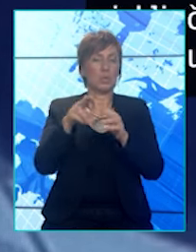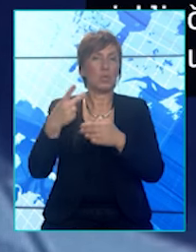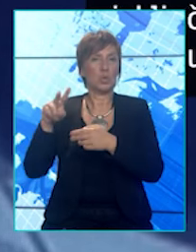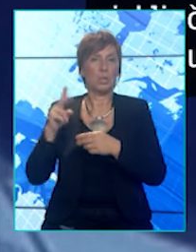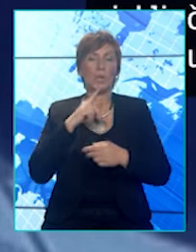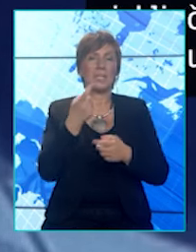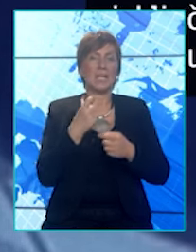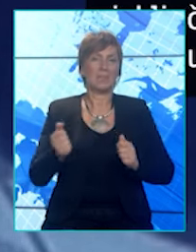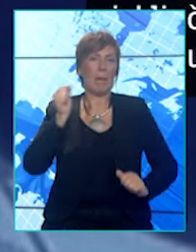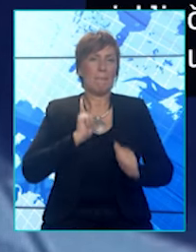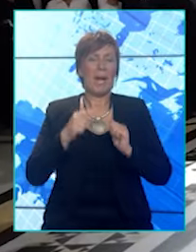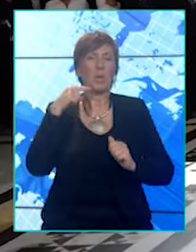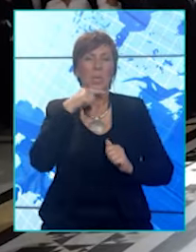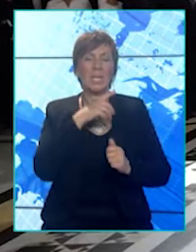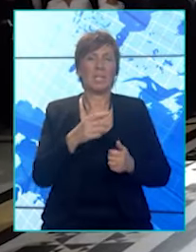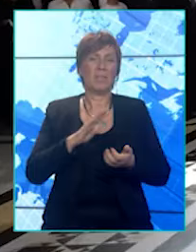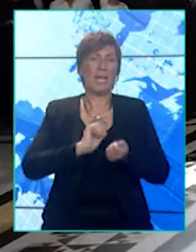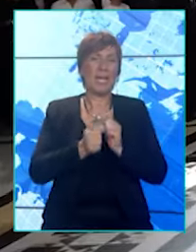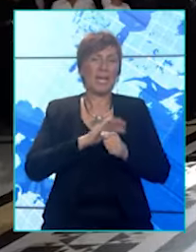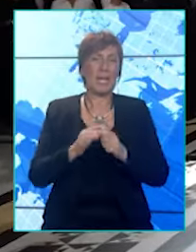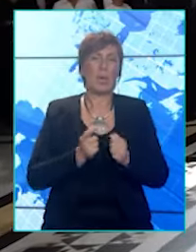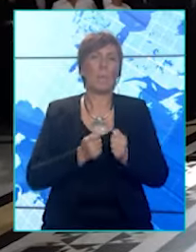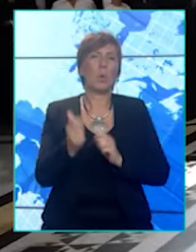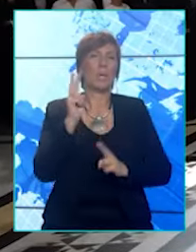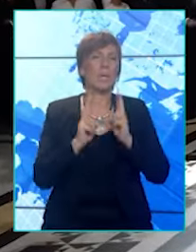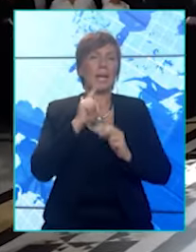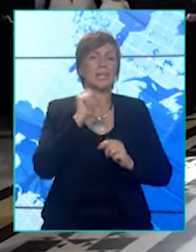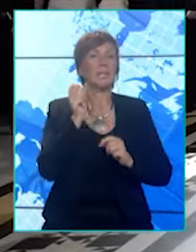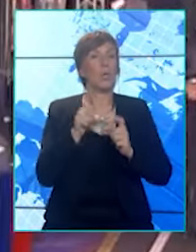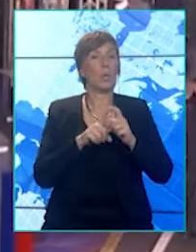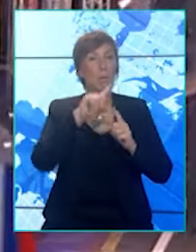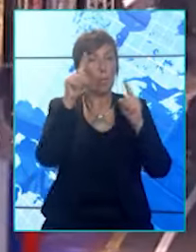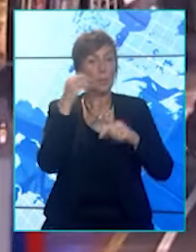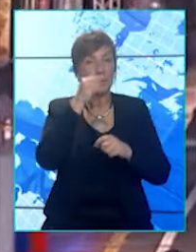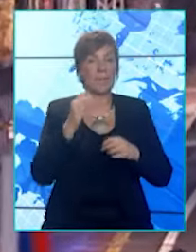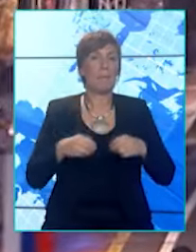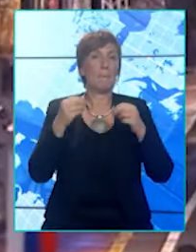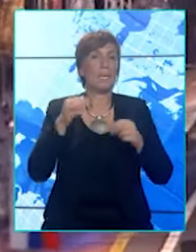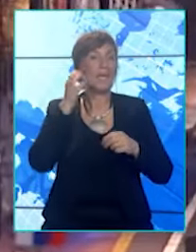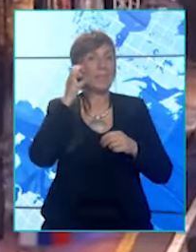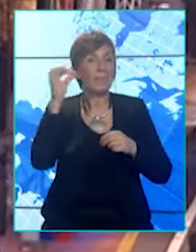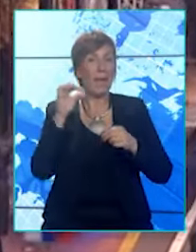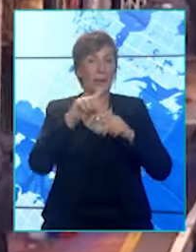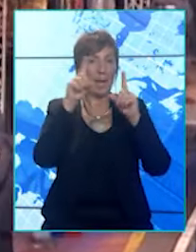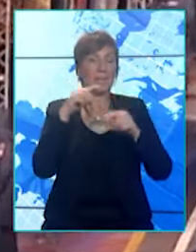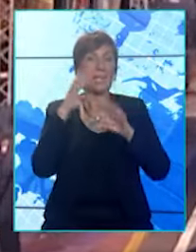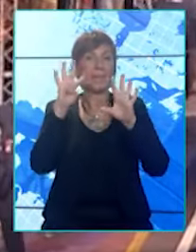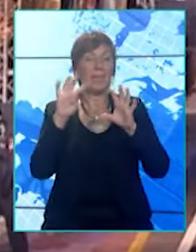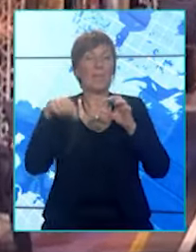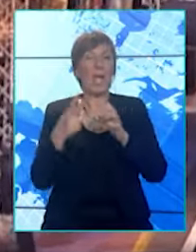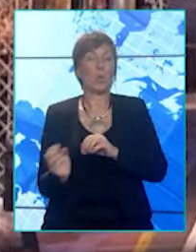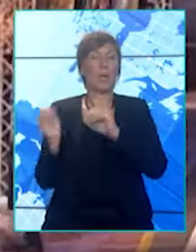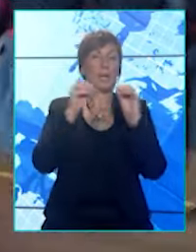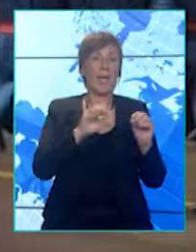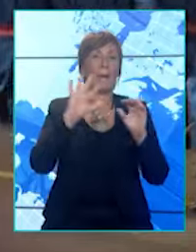patnju, krv, žrtve, genocid. Nižu se reakcije i u Republici Srpskoj. Prenošenje dana RS-a sa 9. januara na